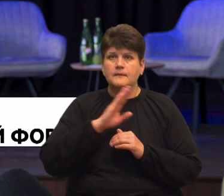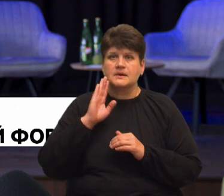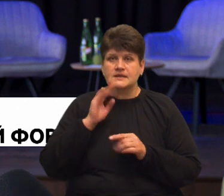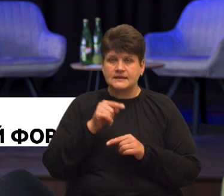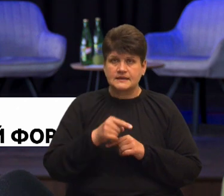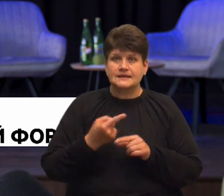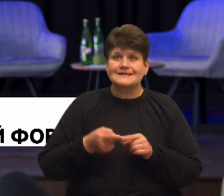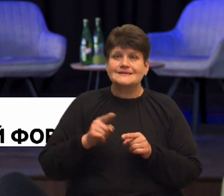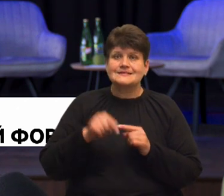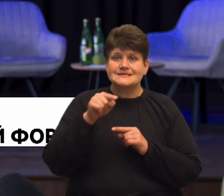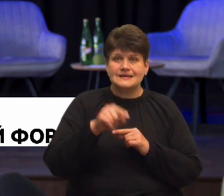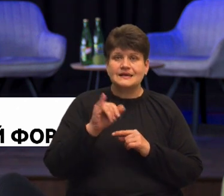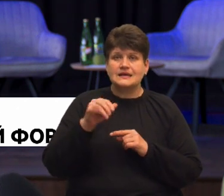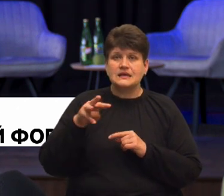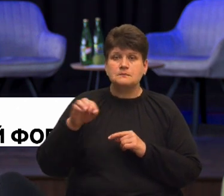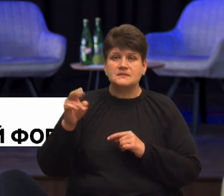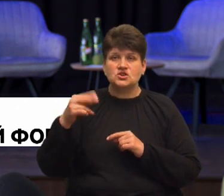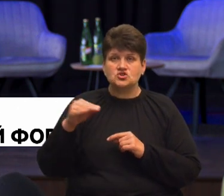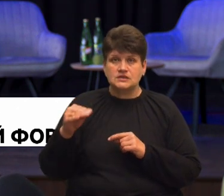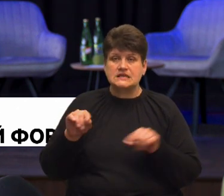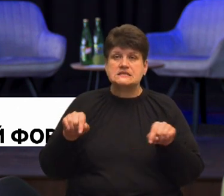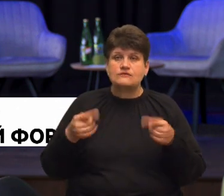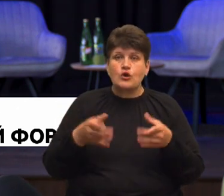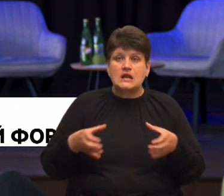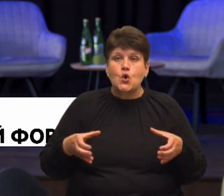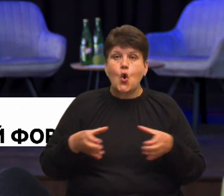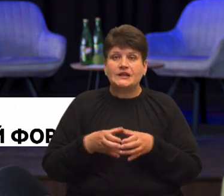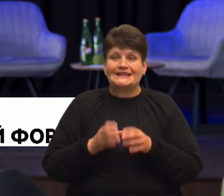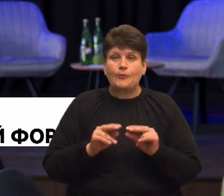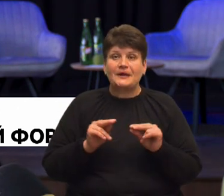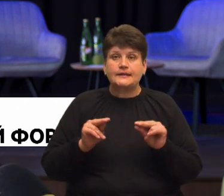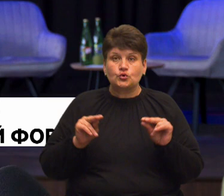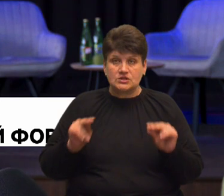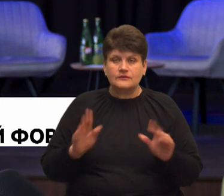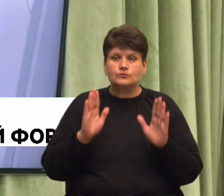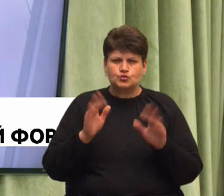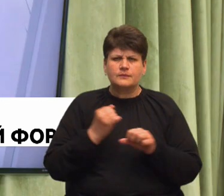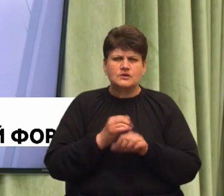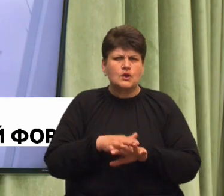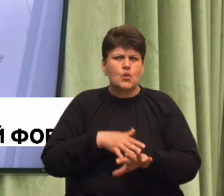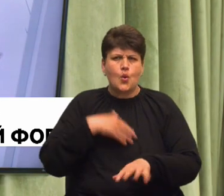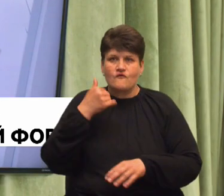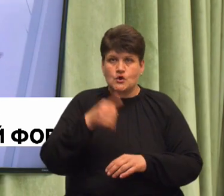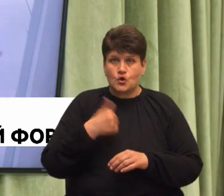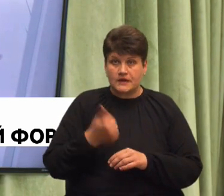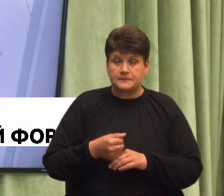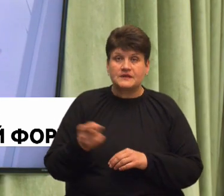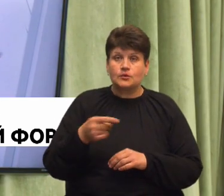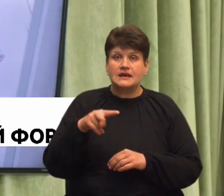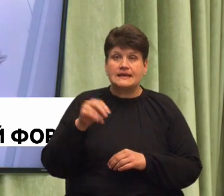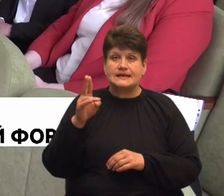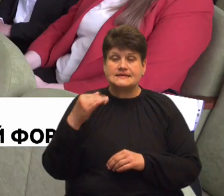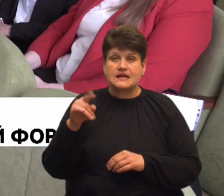Імідж які створений колективом педагогічним він буде працювати ще довгі роки Тернопільський ліцей